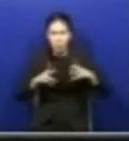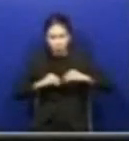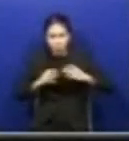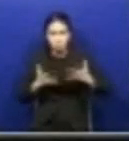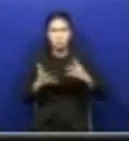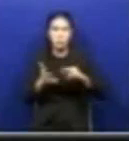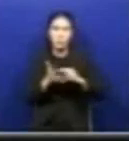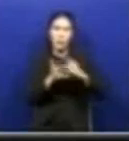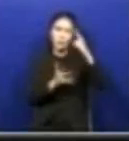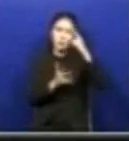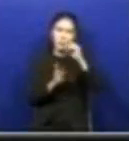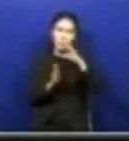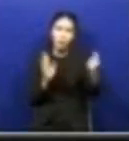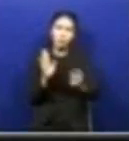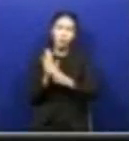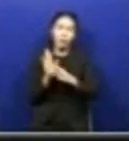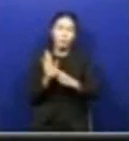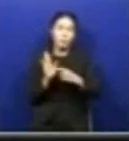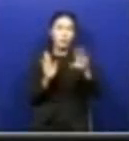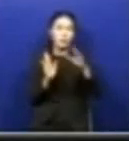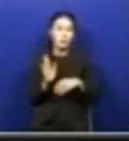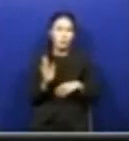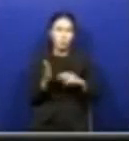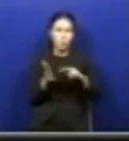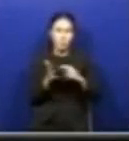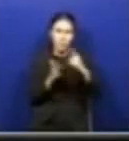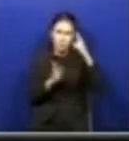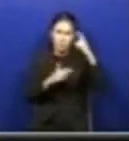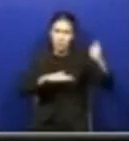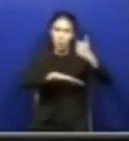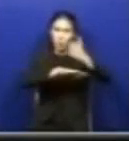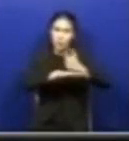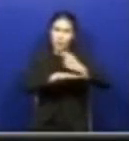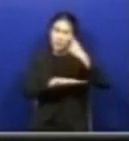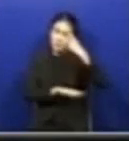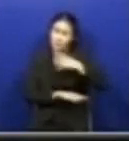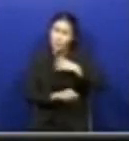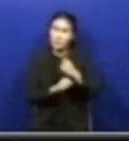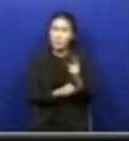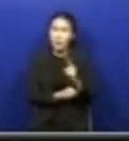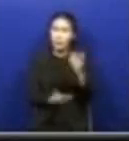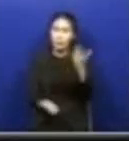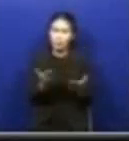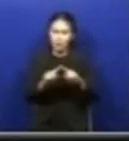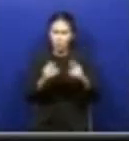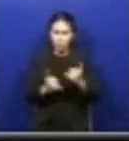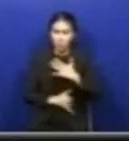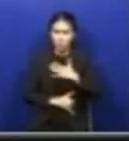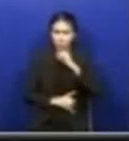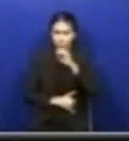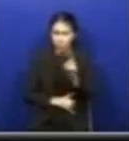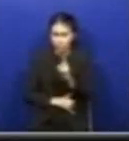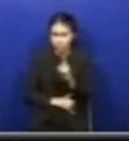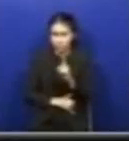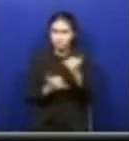ให้ไปกรอกตัวเลขใส่คือผู้บริหารว่าจะทำอะไรอันนี้ปฏิเสธผมไม่ได้